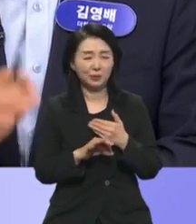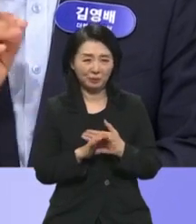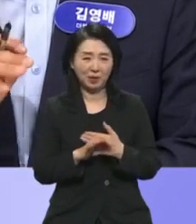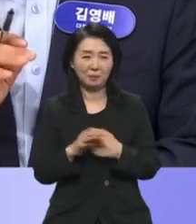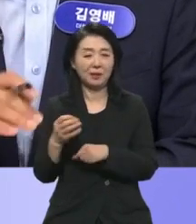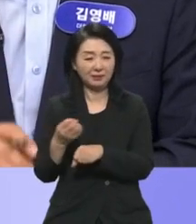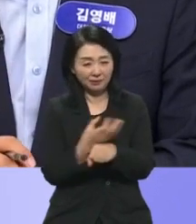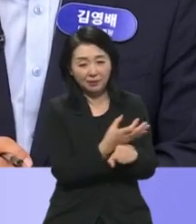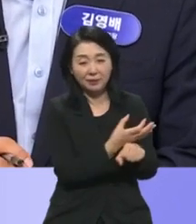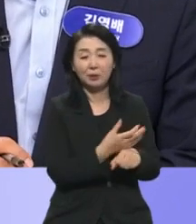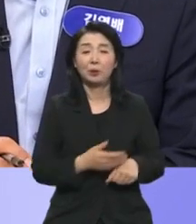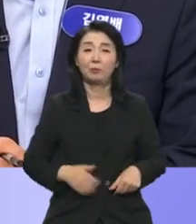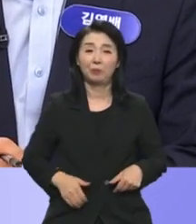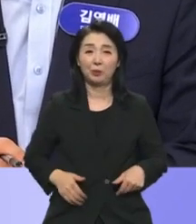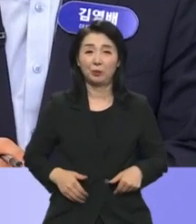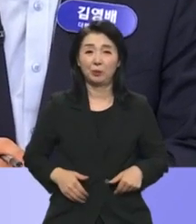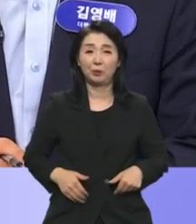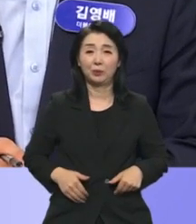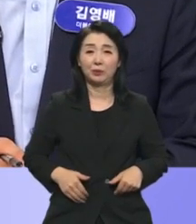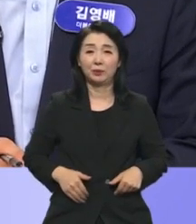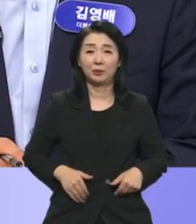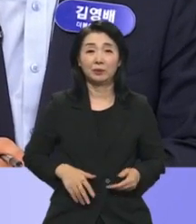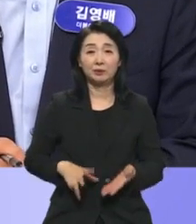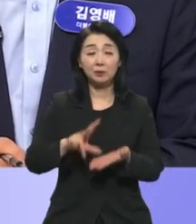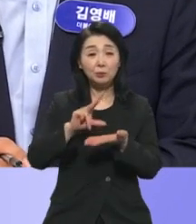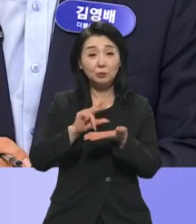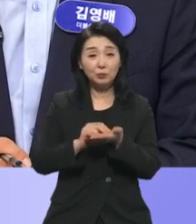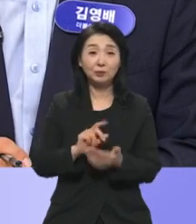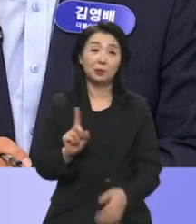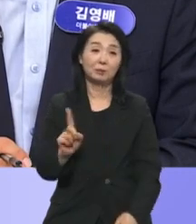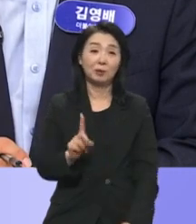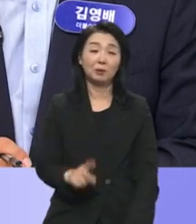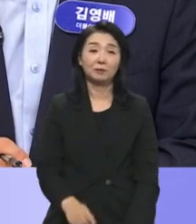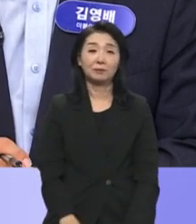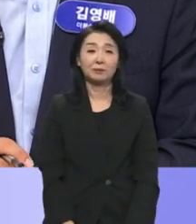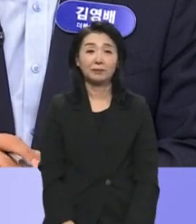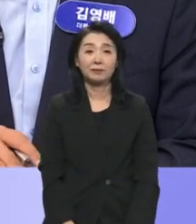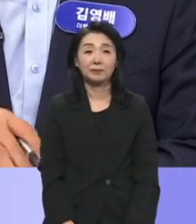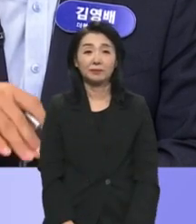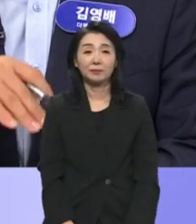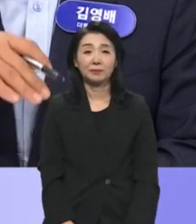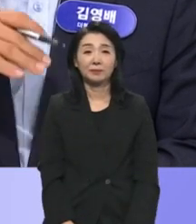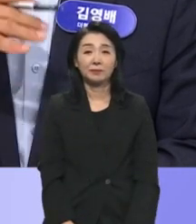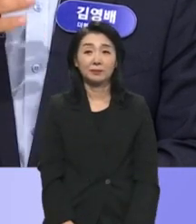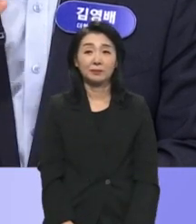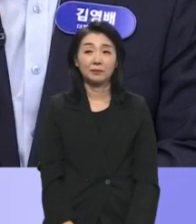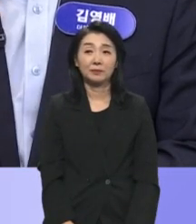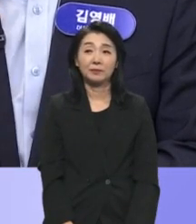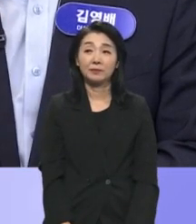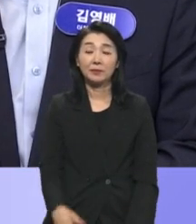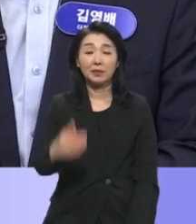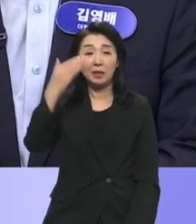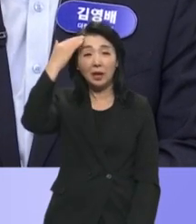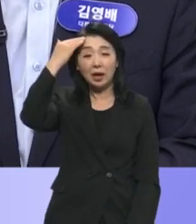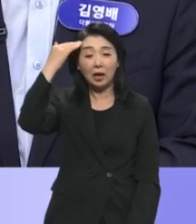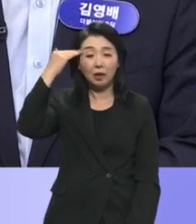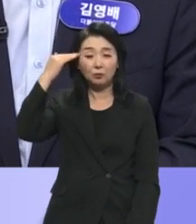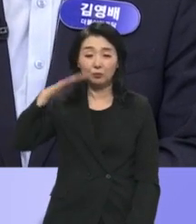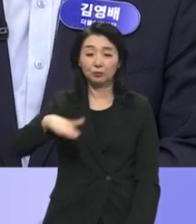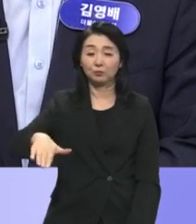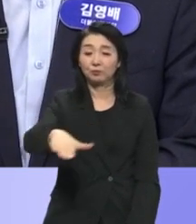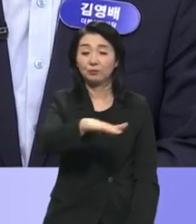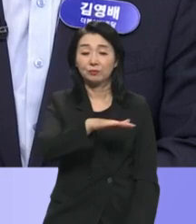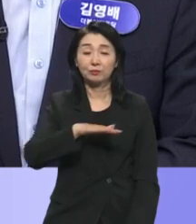지금 오히려 문제는 정말 이게 이제 저는 하나의 우리나라의 전체적으로